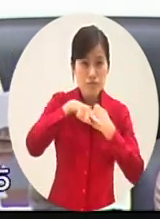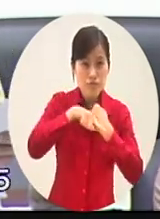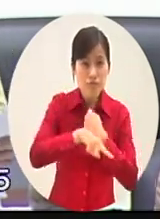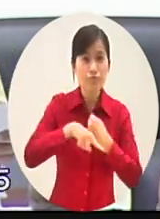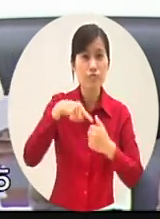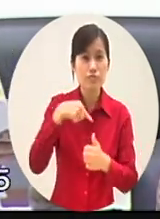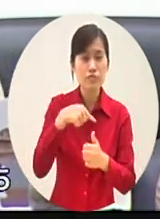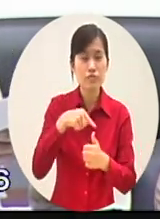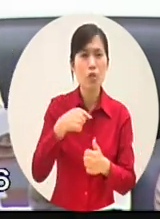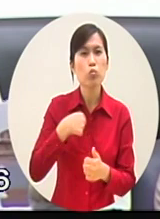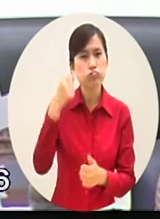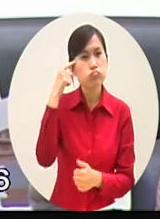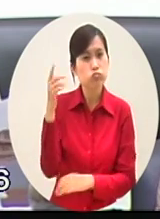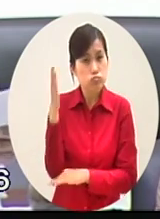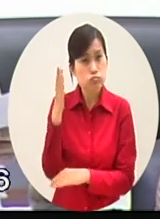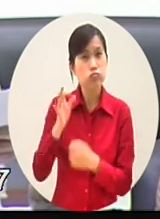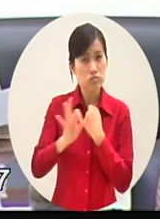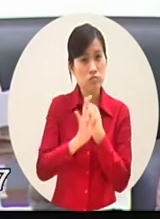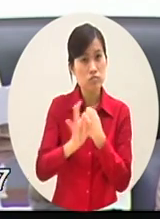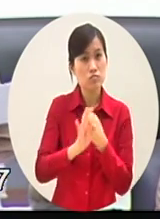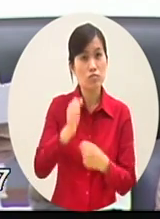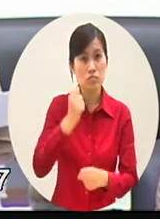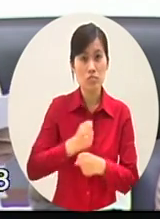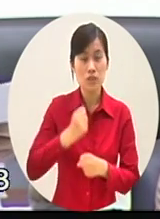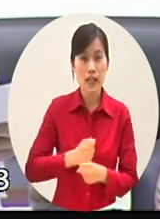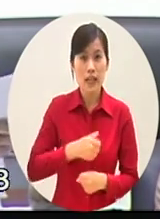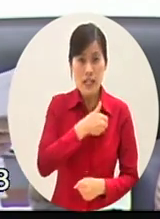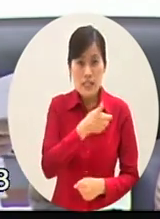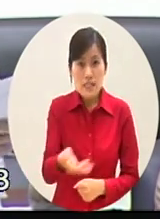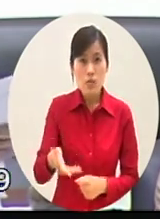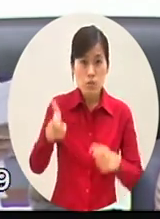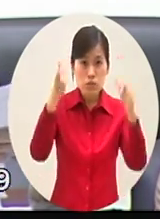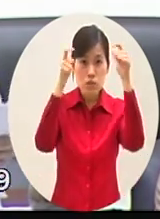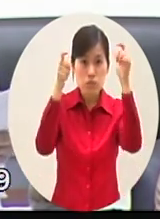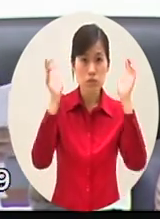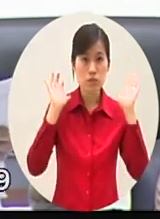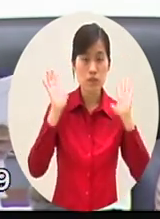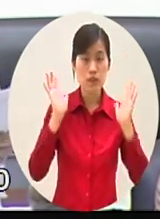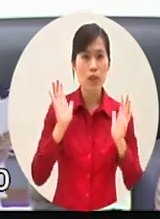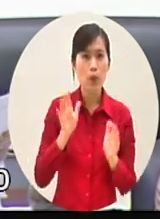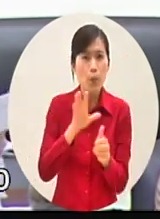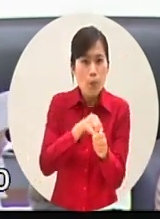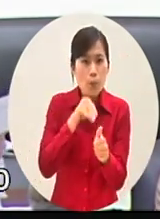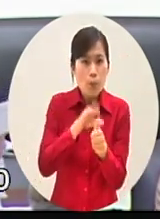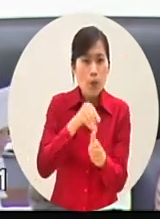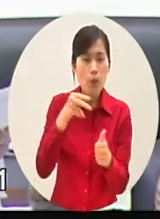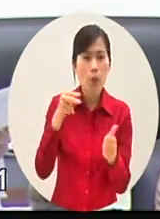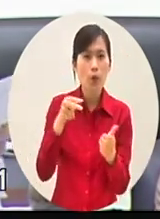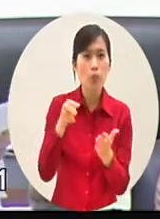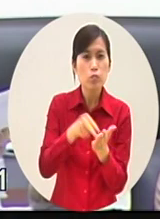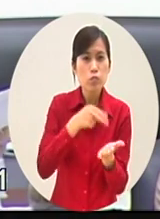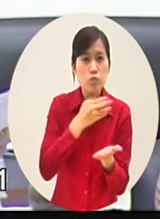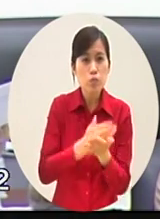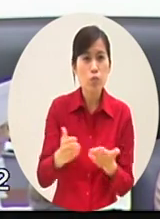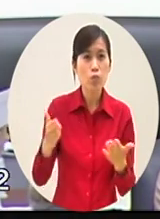为什么让我们高雄的孩子学会如何解决事情 学会如何团体合作，学会